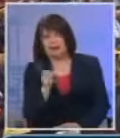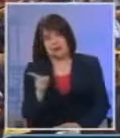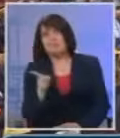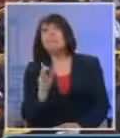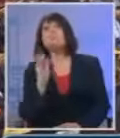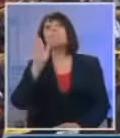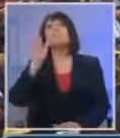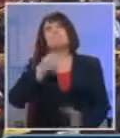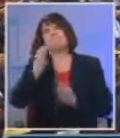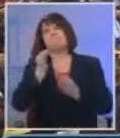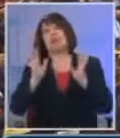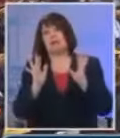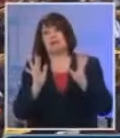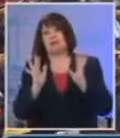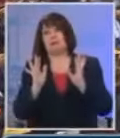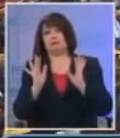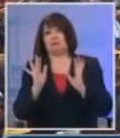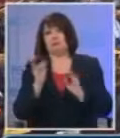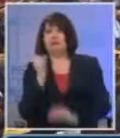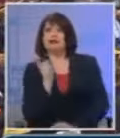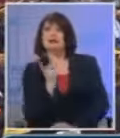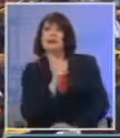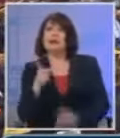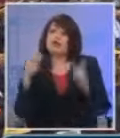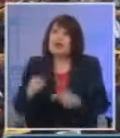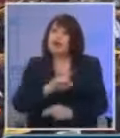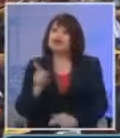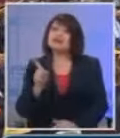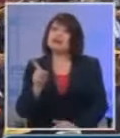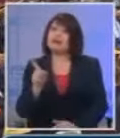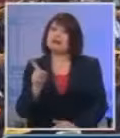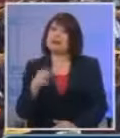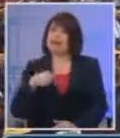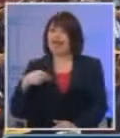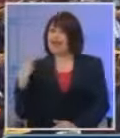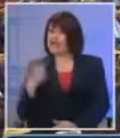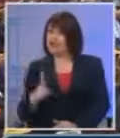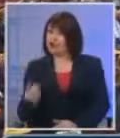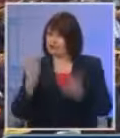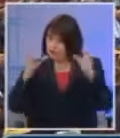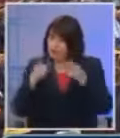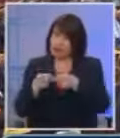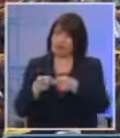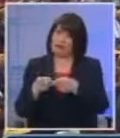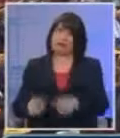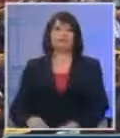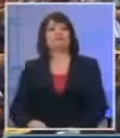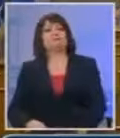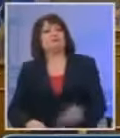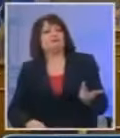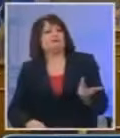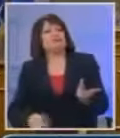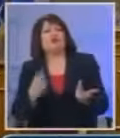Σαμαρά. Δεν κάνω σε κανέναν. Μην διακόπτετε, γιατί διακόπτετε τον αρχηγό του κόμματός σας. Πώς σας